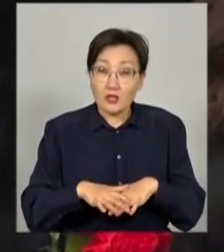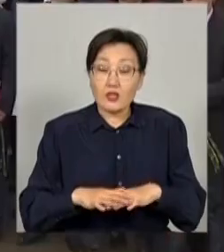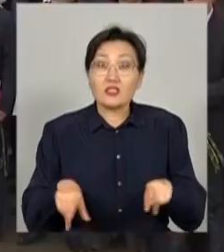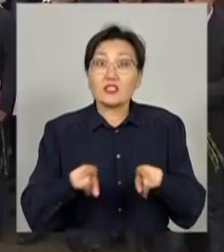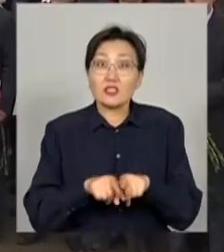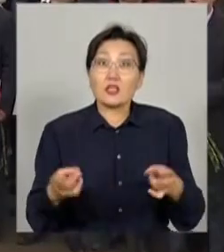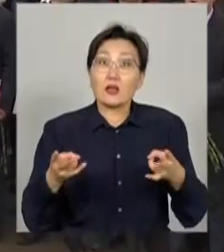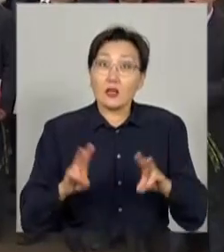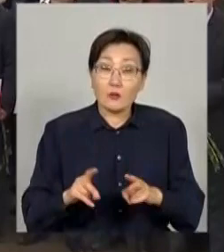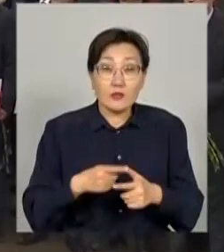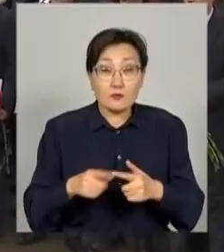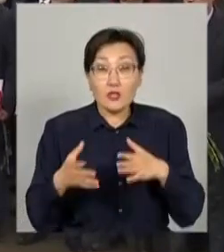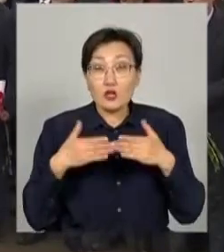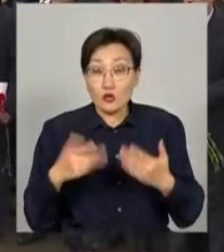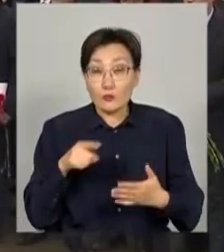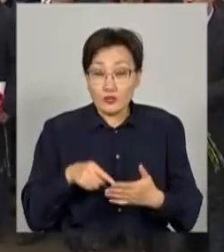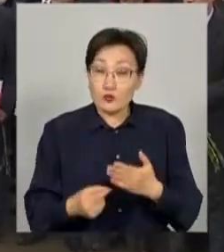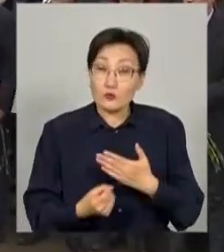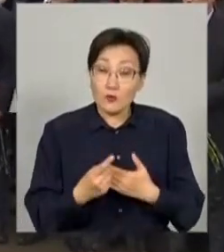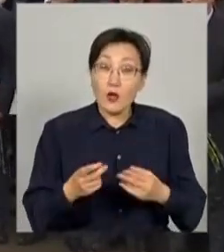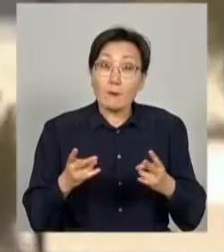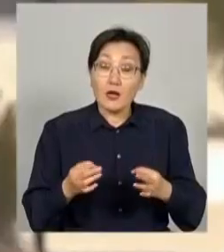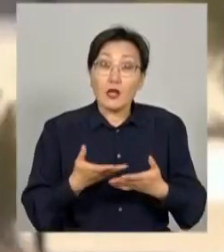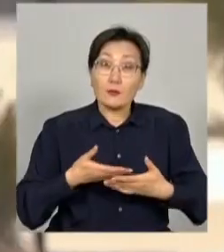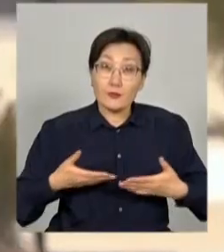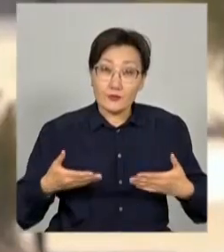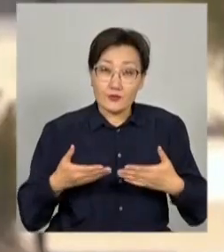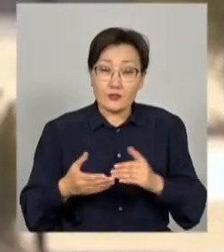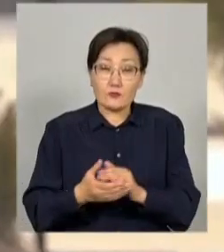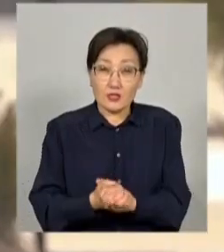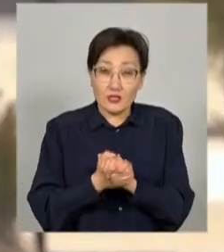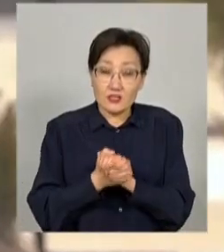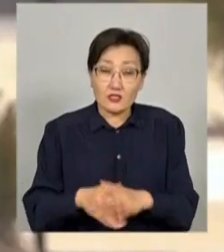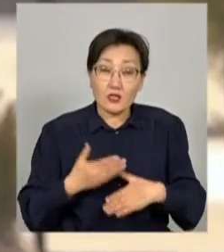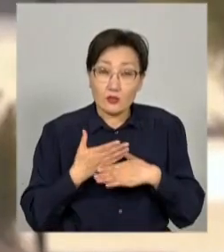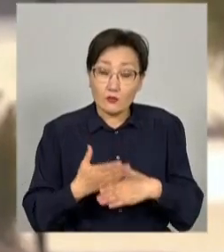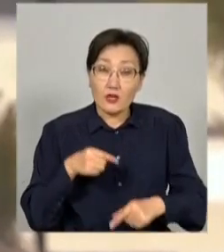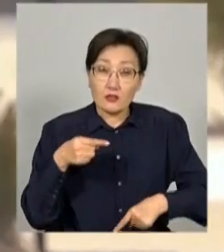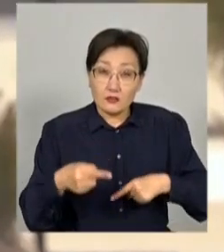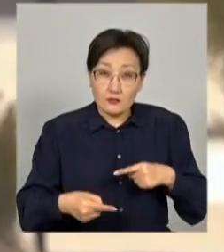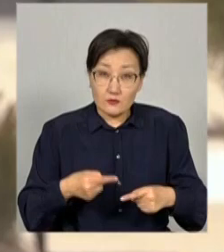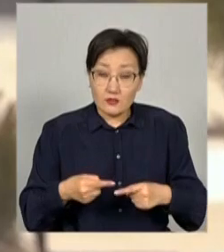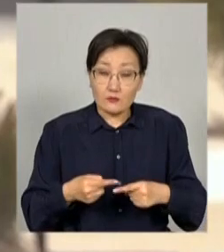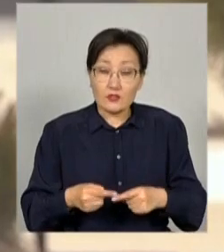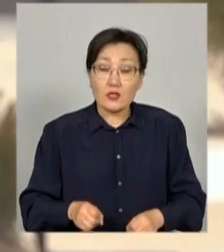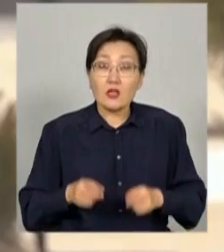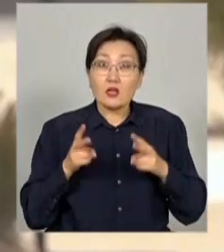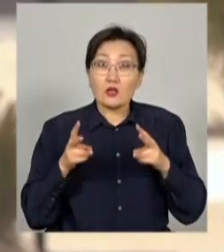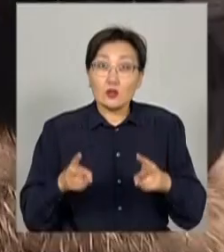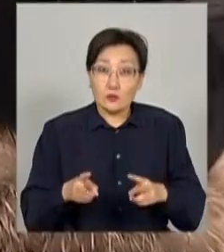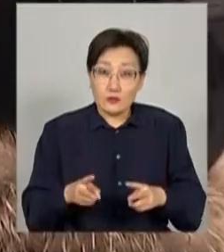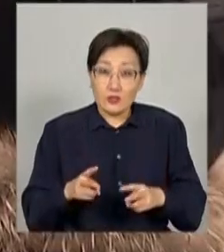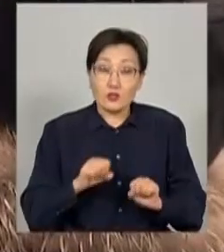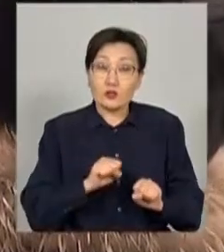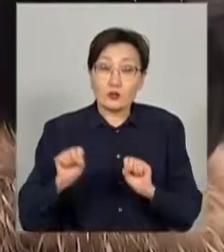жоқ па деген сұрақ туды. Бірақ біз мызғымас бірлігіміздің арқасында қатердің бетін